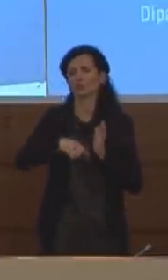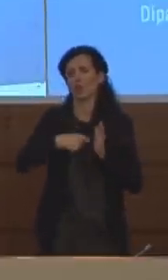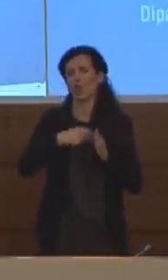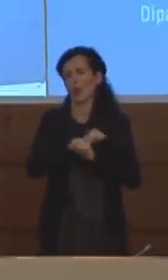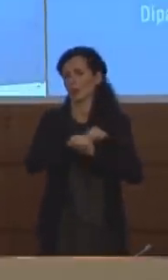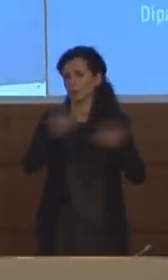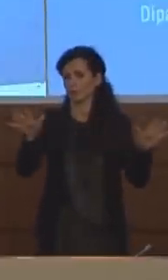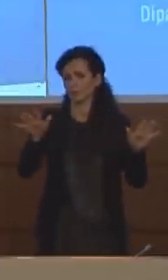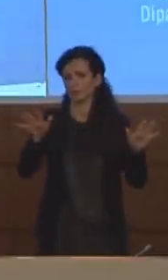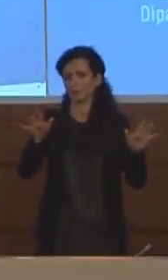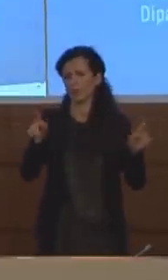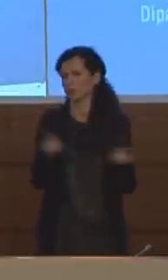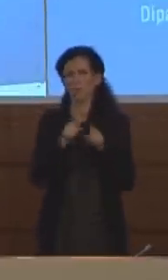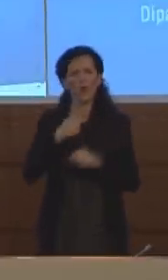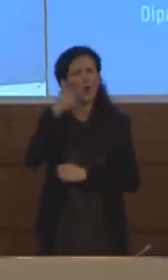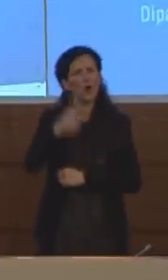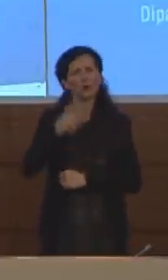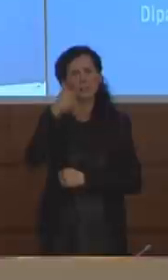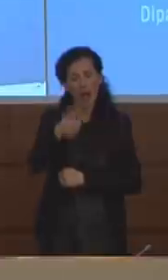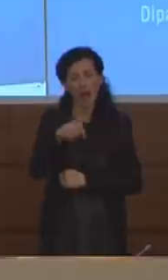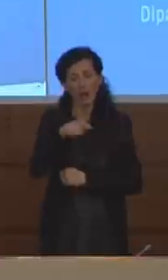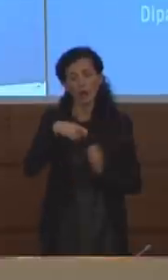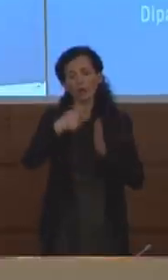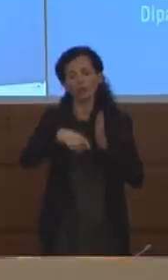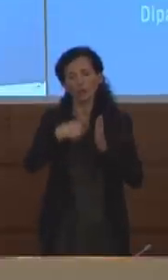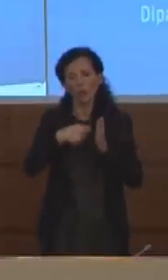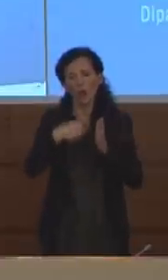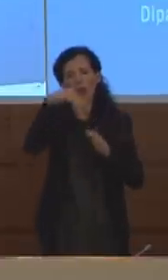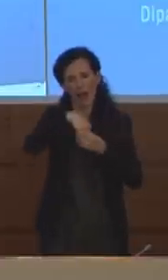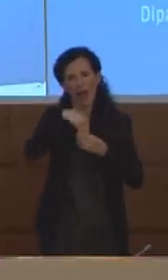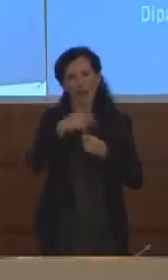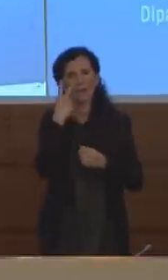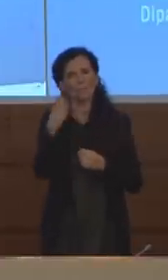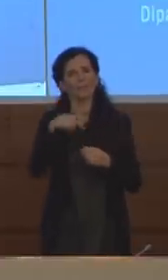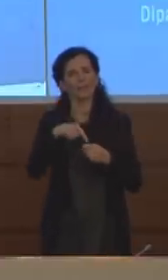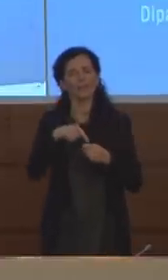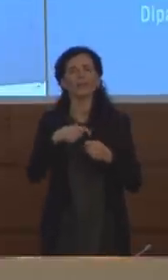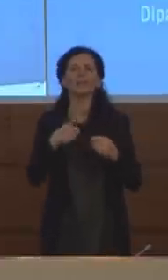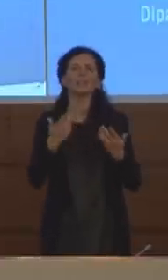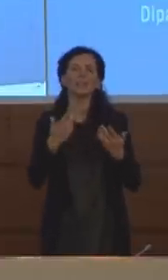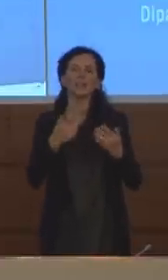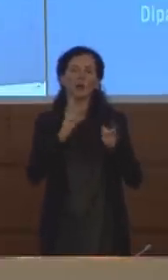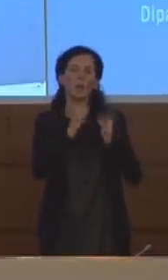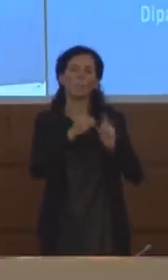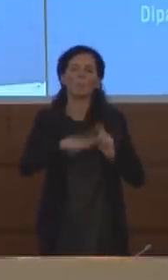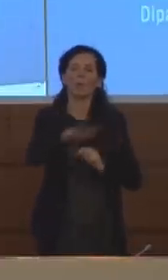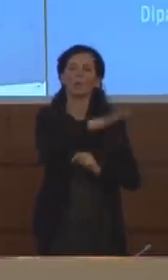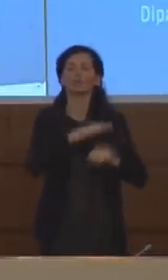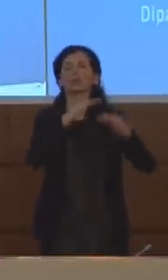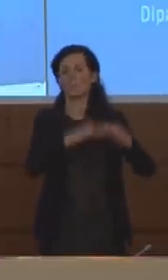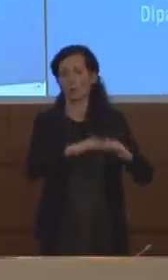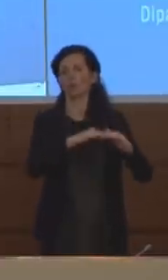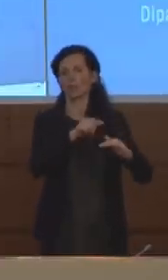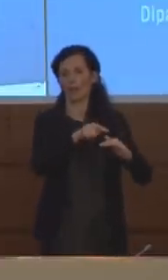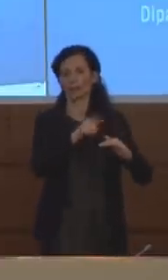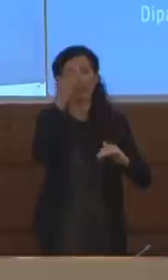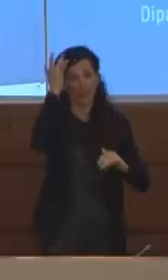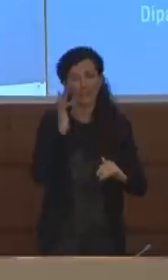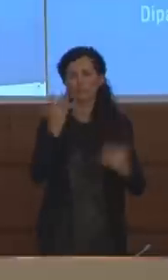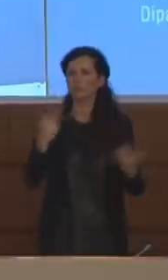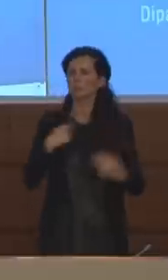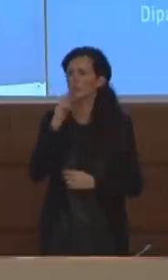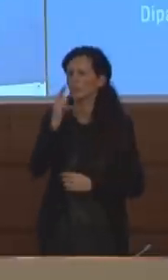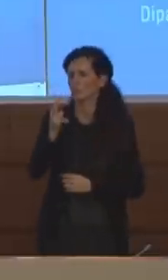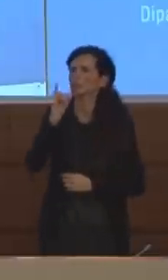sarà forse ancora più estensiva nella volontà di proteggere la popolazione rispetto a questo rischio quindi la risposta è sì